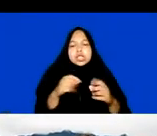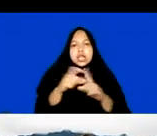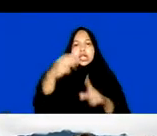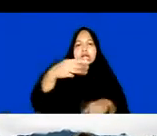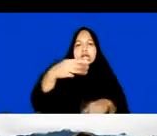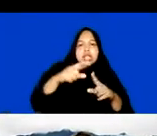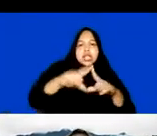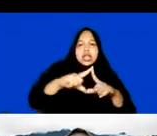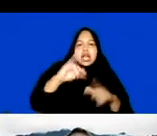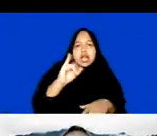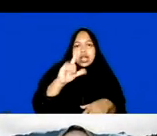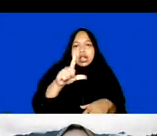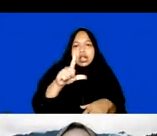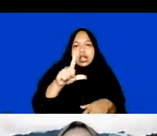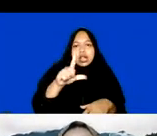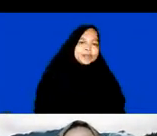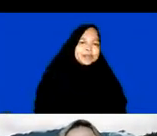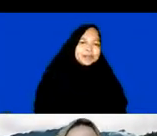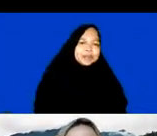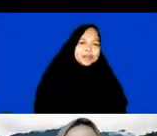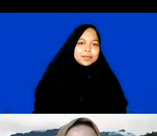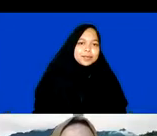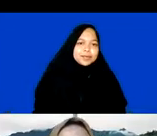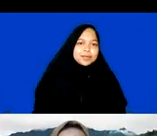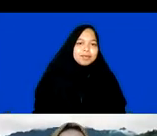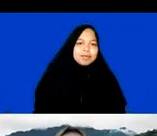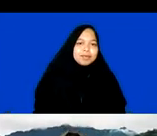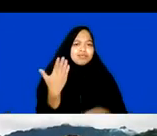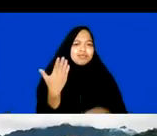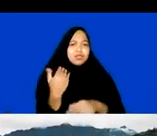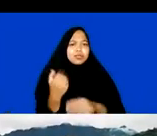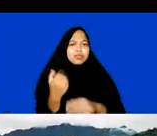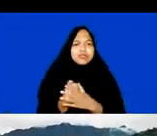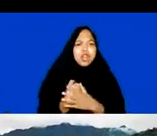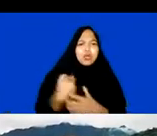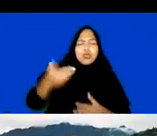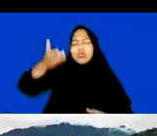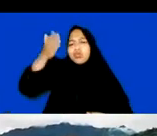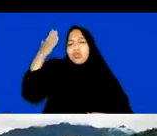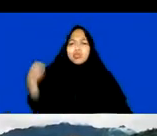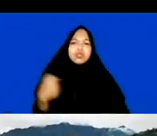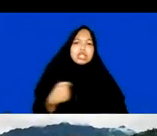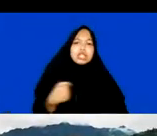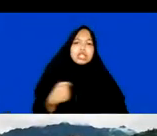terapkan begitu. Ya sebenarnya itu kan memang dari dulu sering saya tanamkan